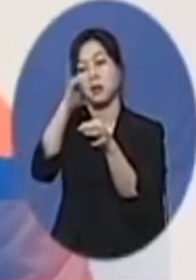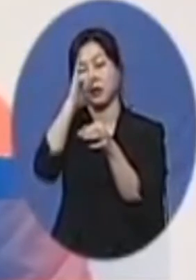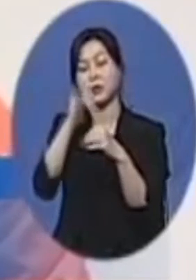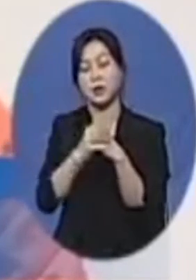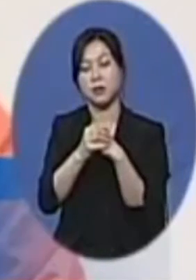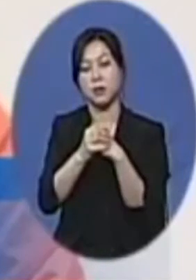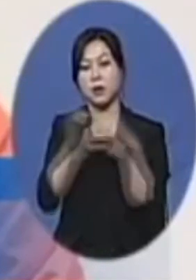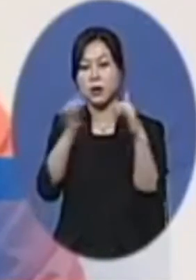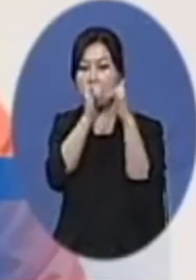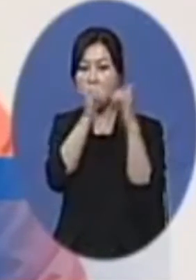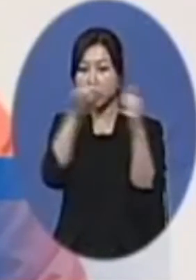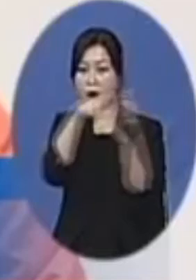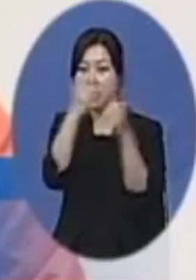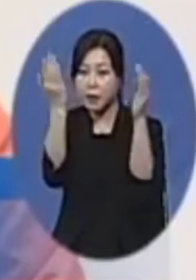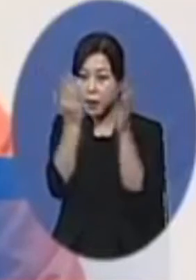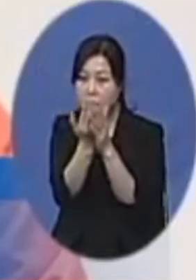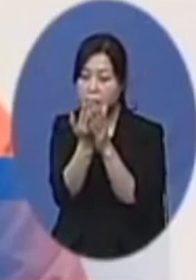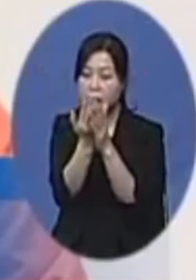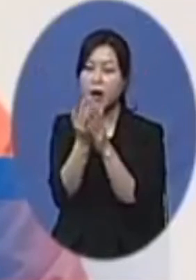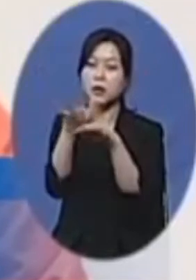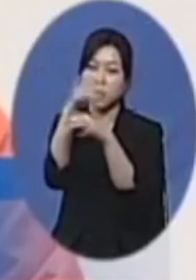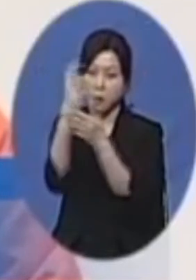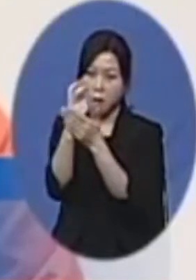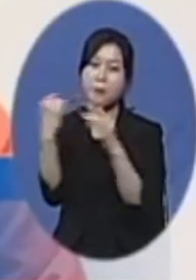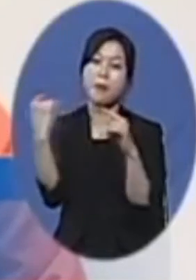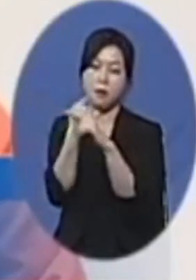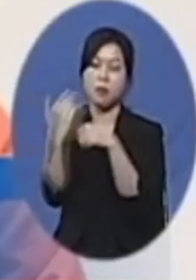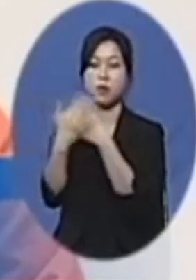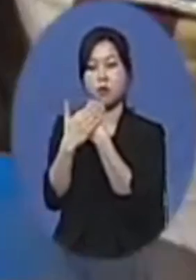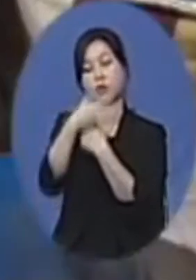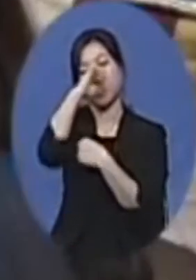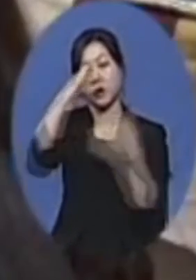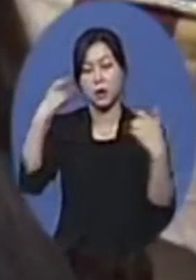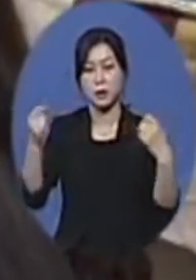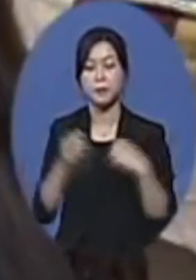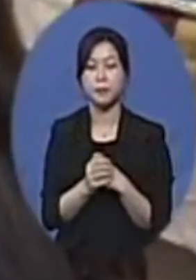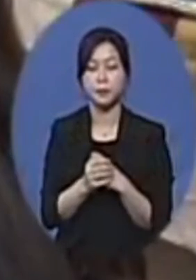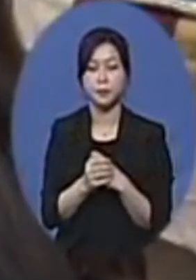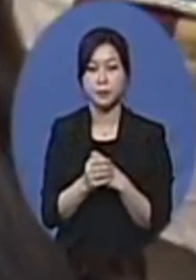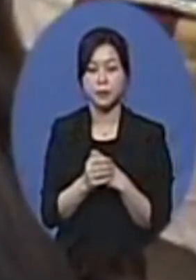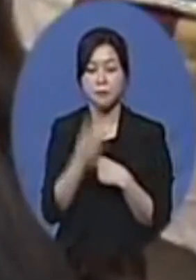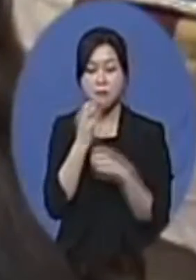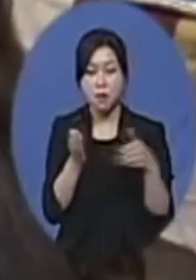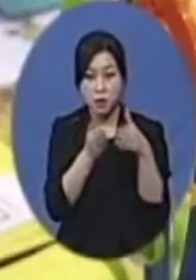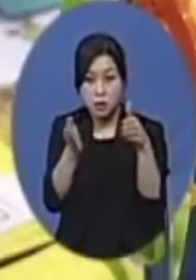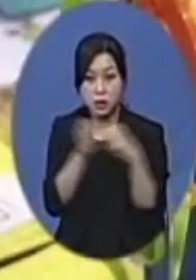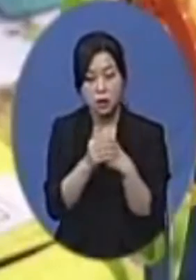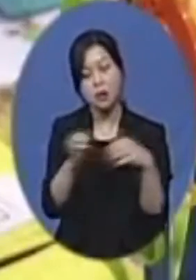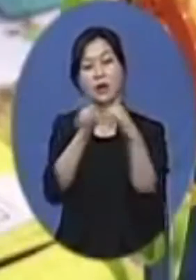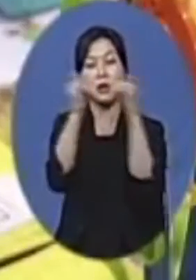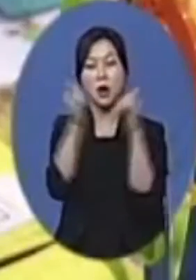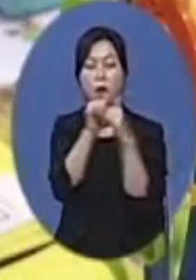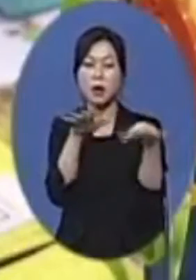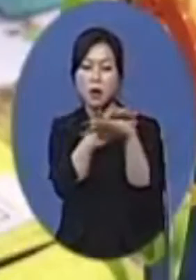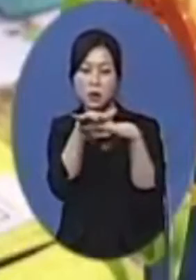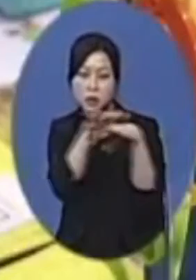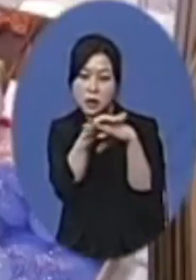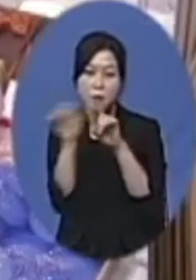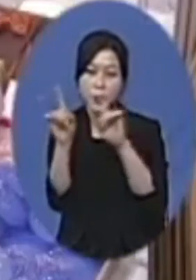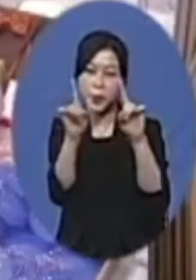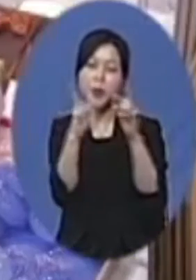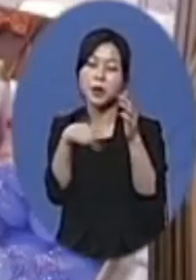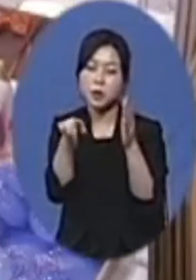사회적 경제에 맞게 좀 제도적으로 보완을 좀 해주셨으면 좋겠습니다. 이에 경기도가 사회적 경제 활력 제고를